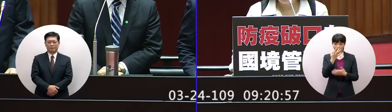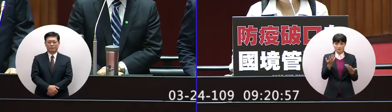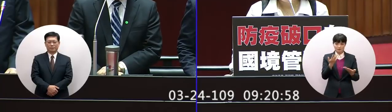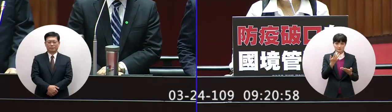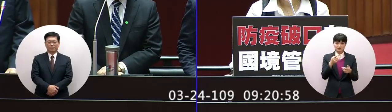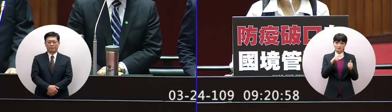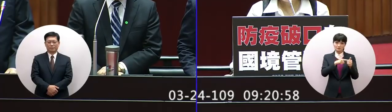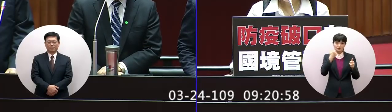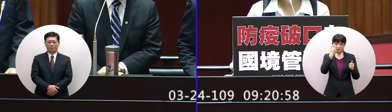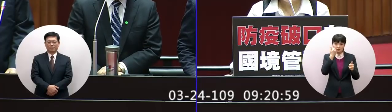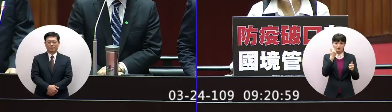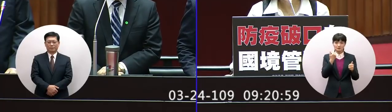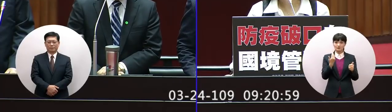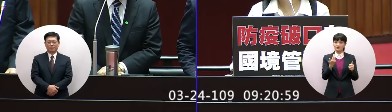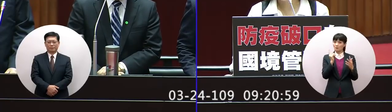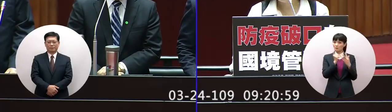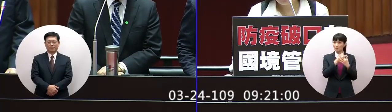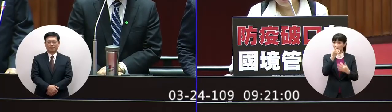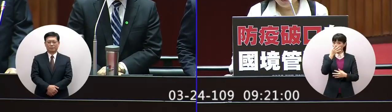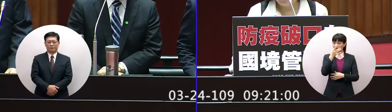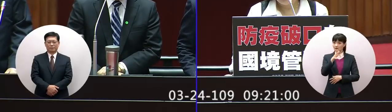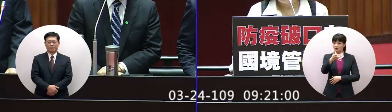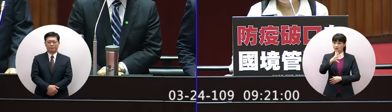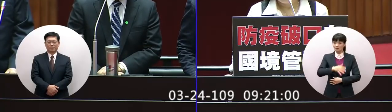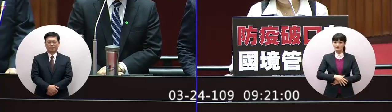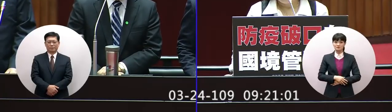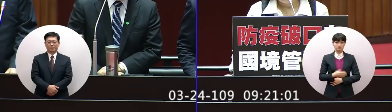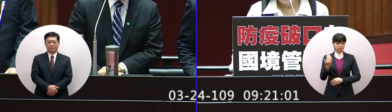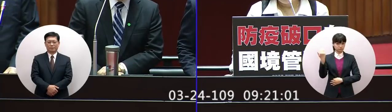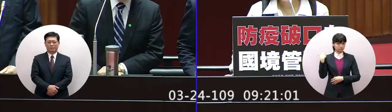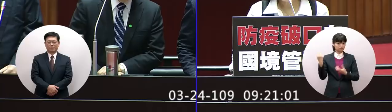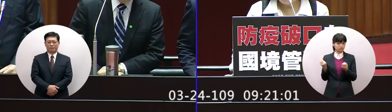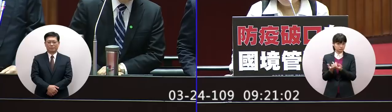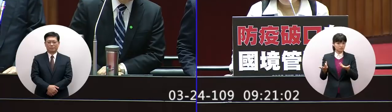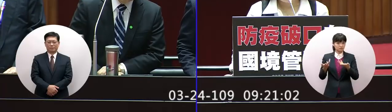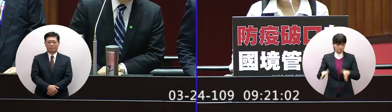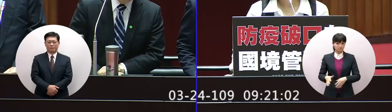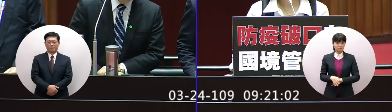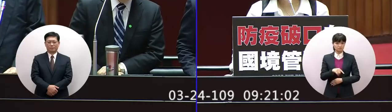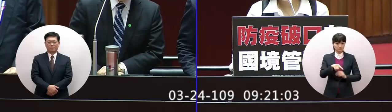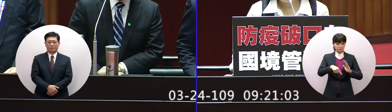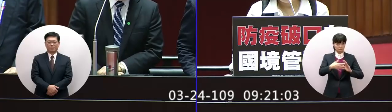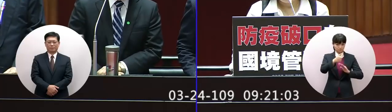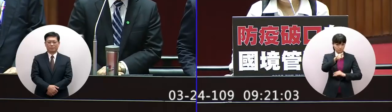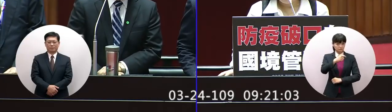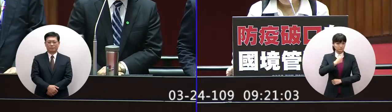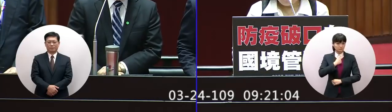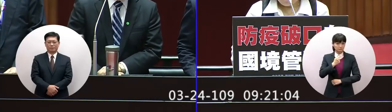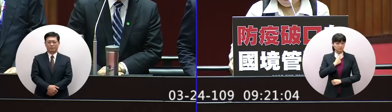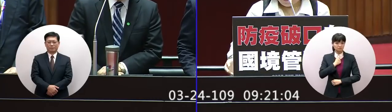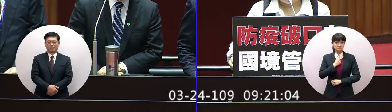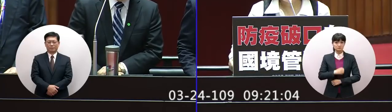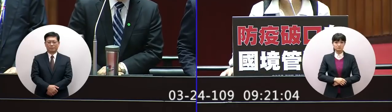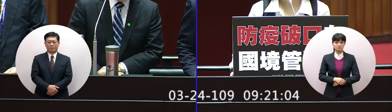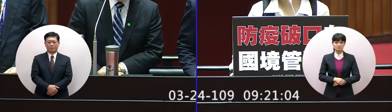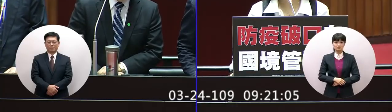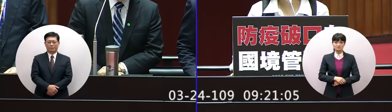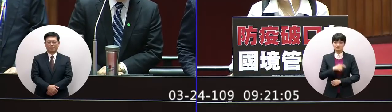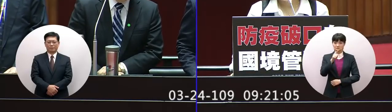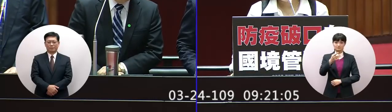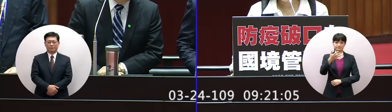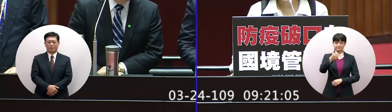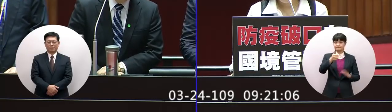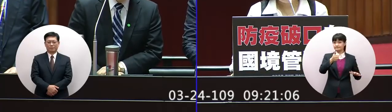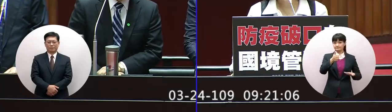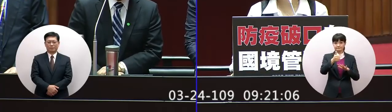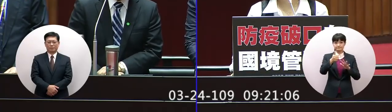去？因为我们是有这样实力的。院长知道，在您的这个领导之